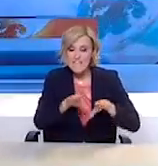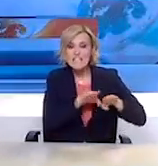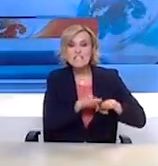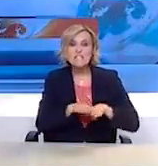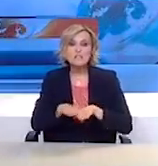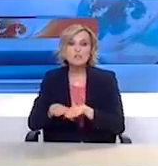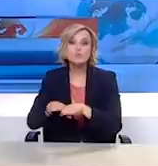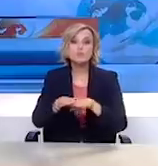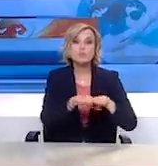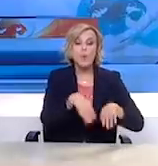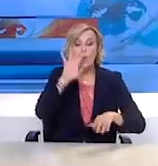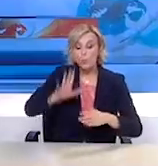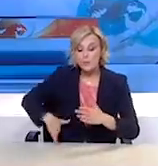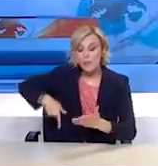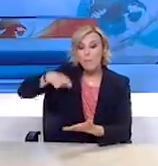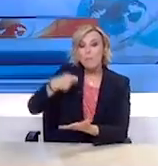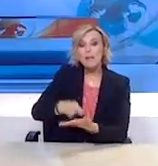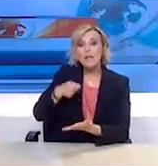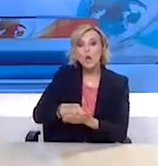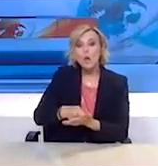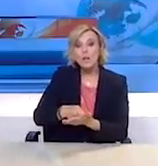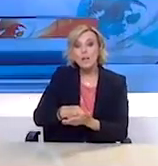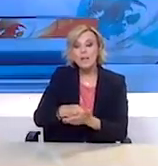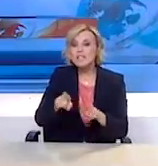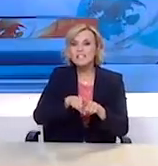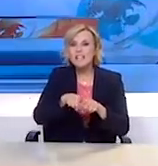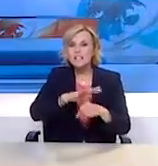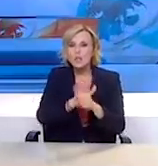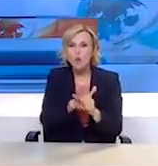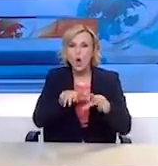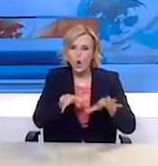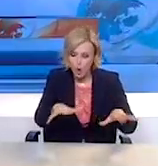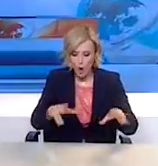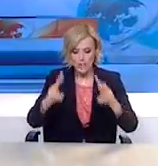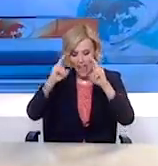πληρώσει στο μέλλον, για υπηρεσία που σχετίζεται με τον κορονοϊό.